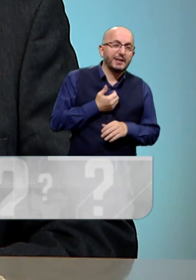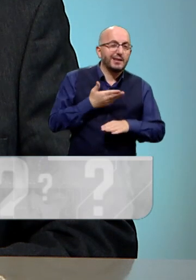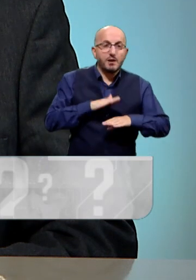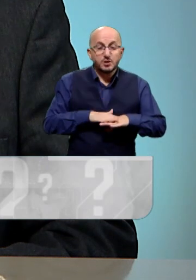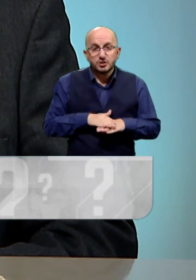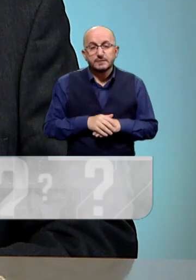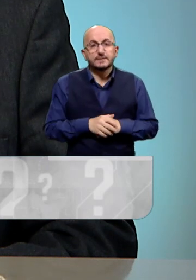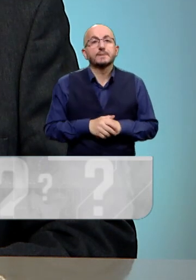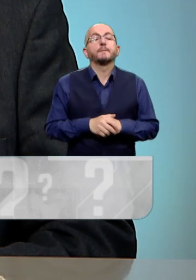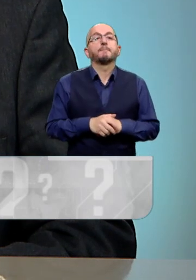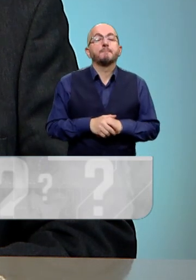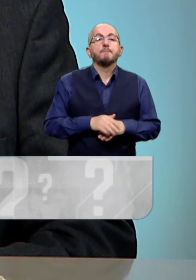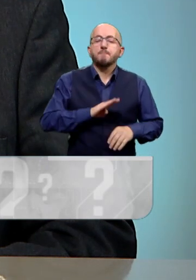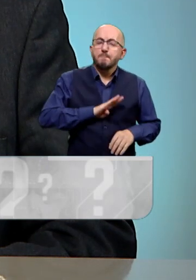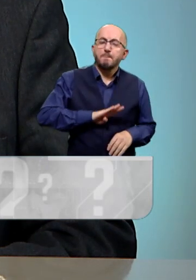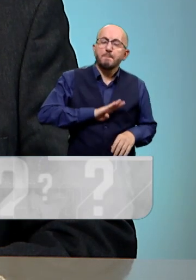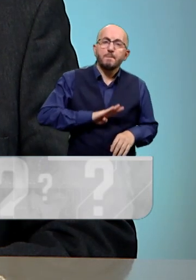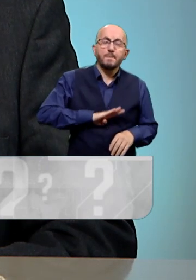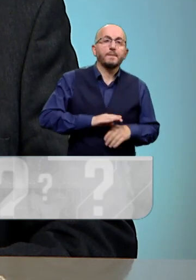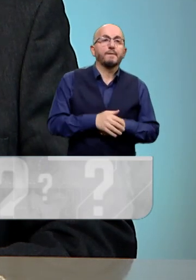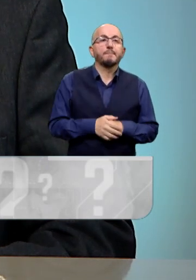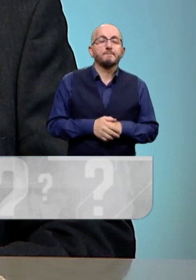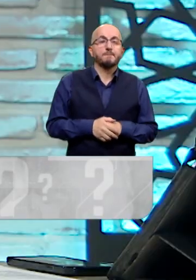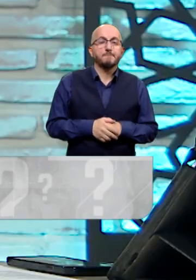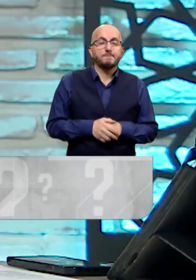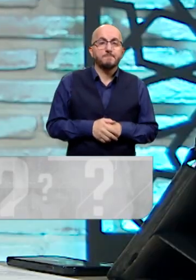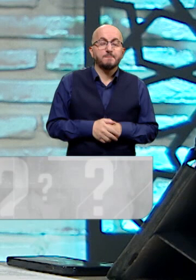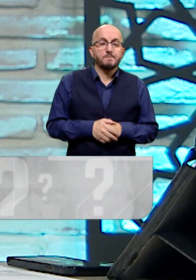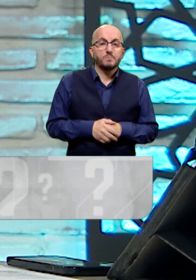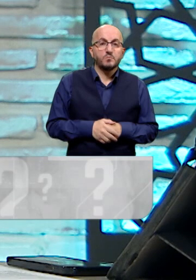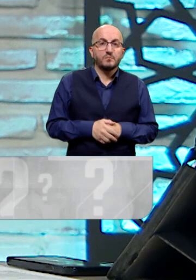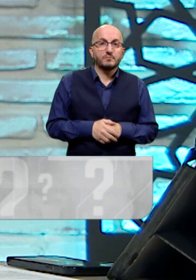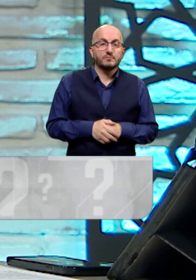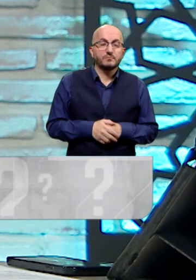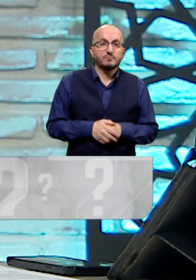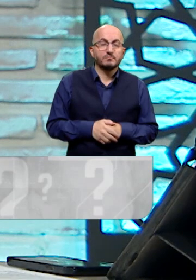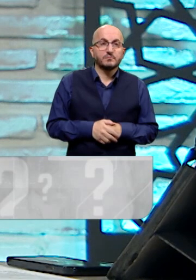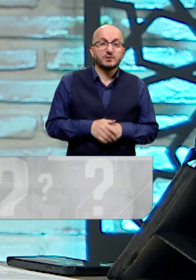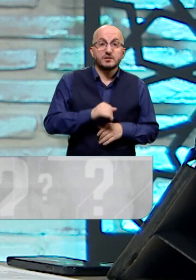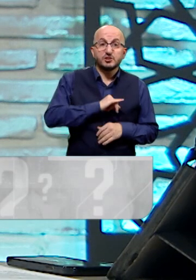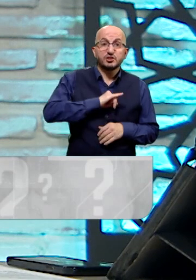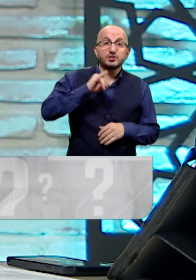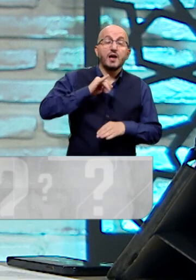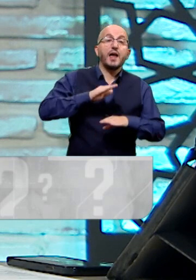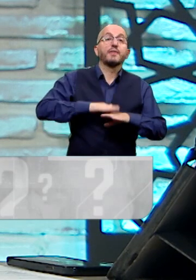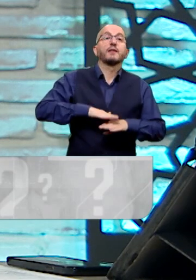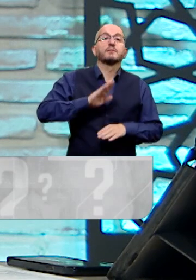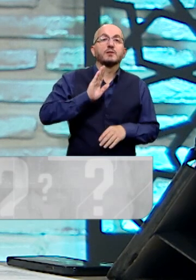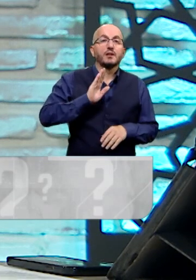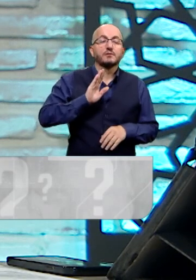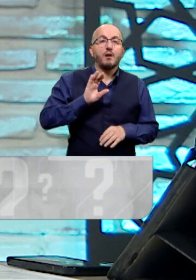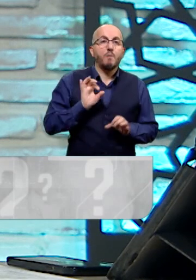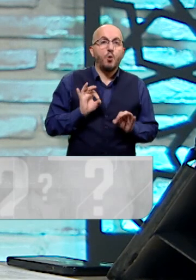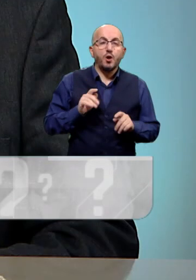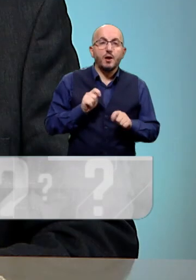yapacağız? Katlanacağız yani tabii. O takdir ediyor. Musibete katlanıp isyan etmeden zaten böyle yaparsak